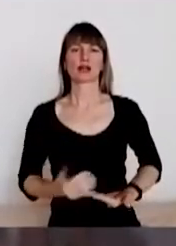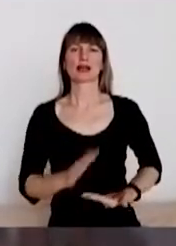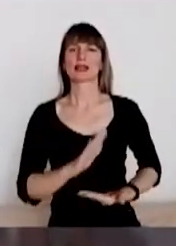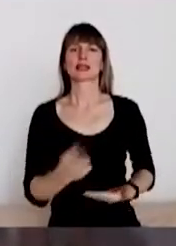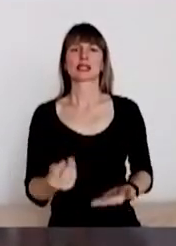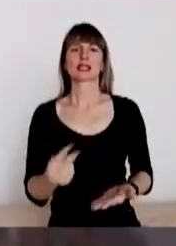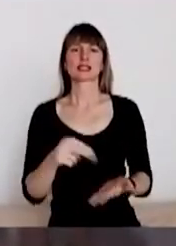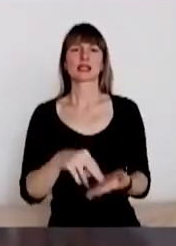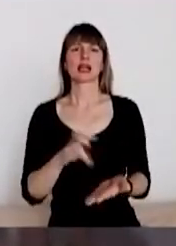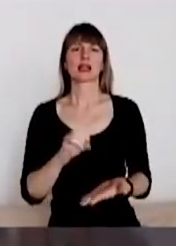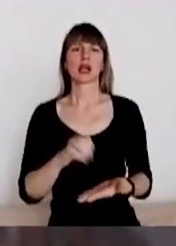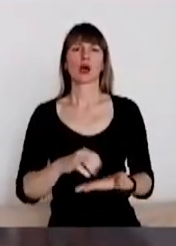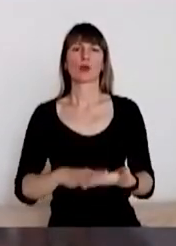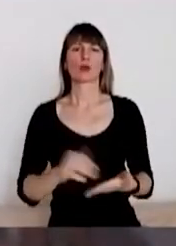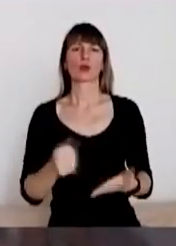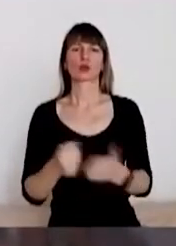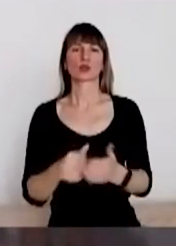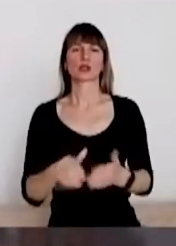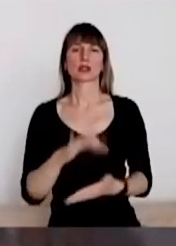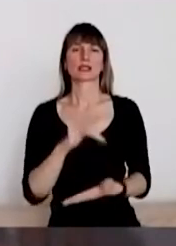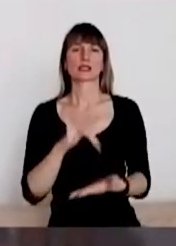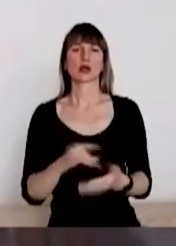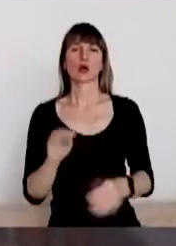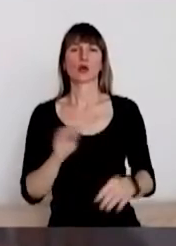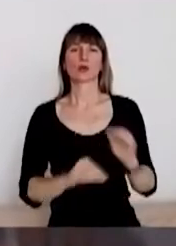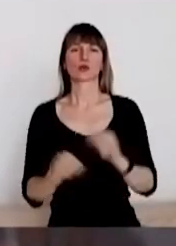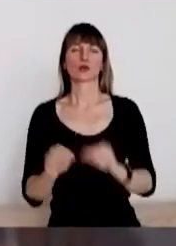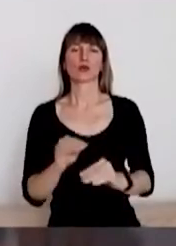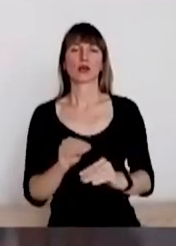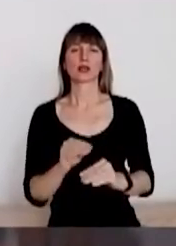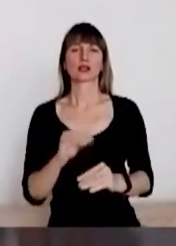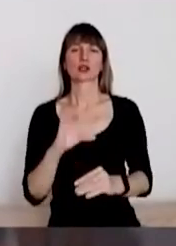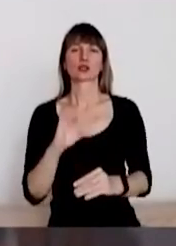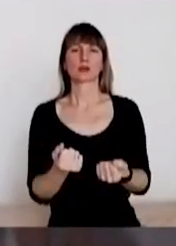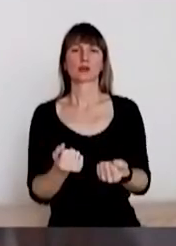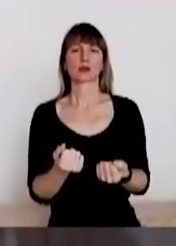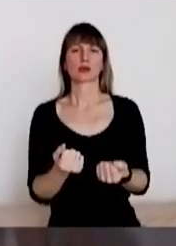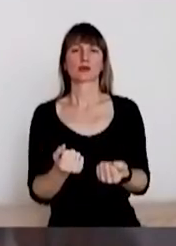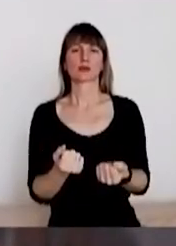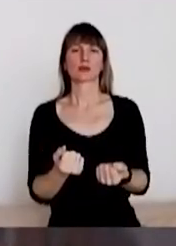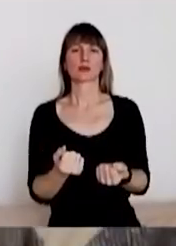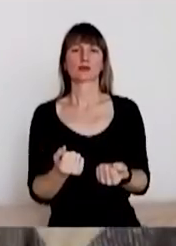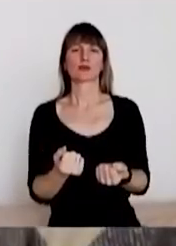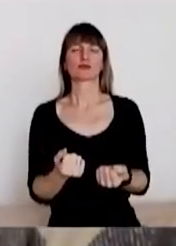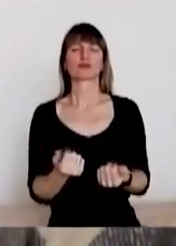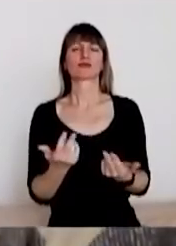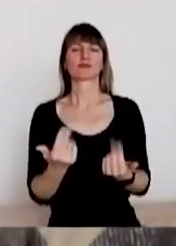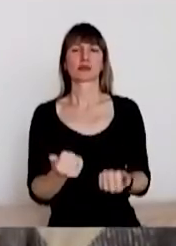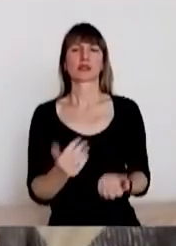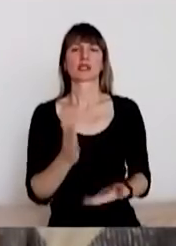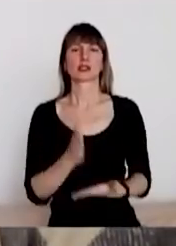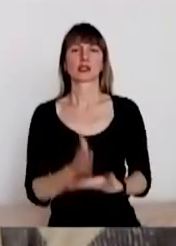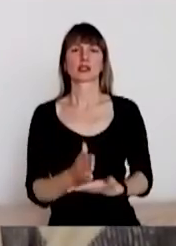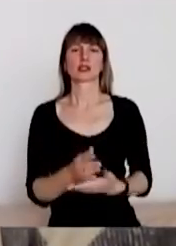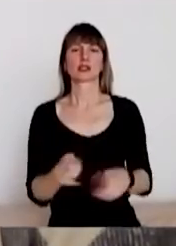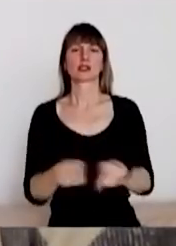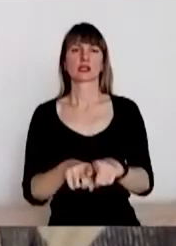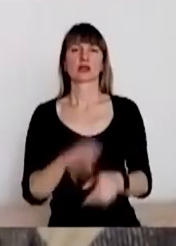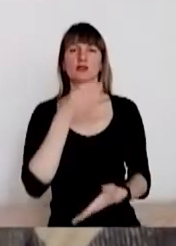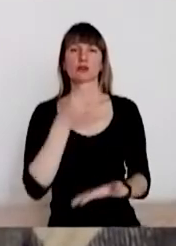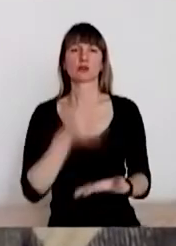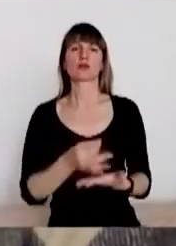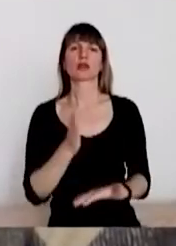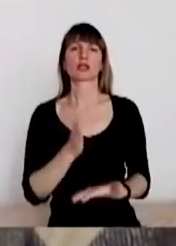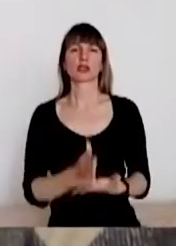на облік до територіальних центрів комплектування і соціальної підтримки? Так, дійсно, така відповідальність